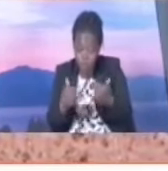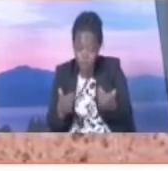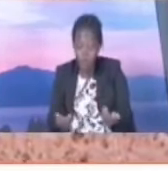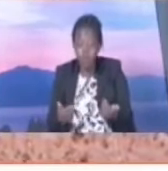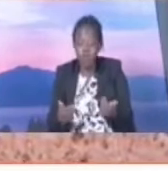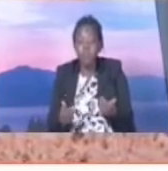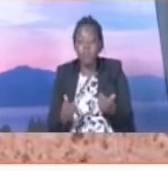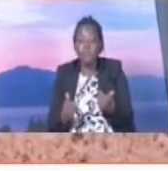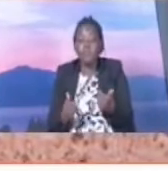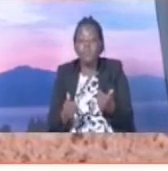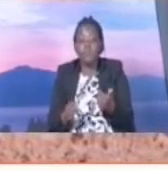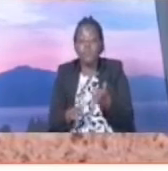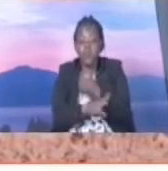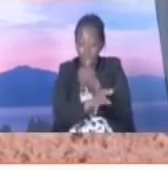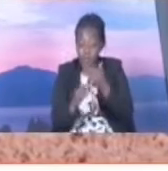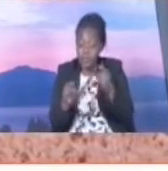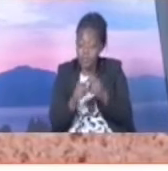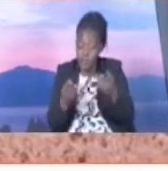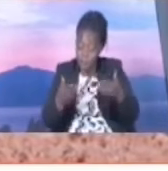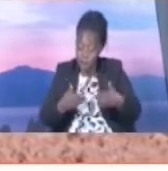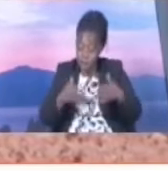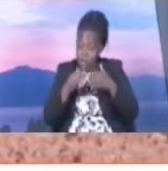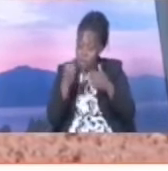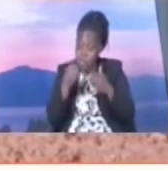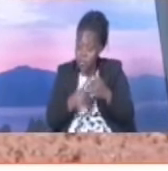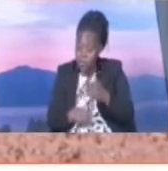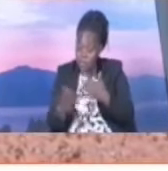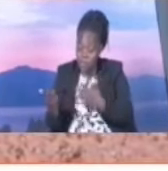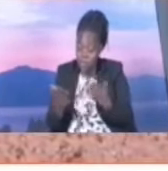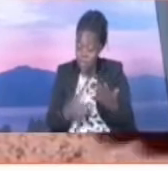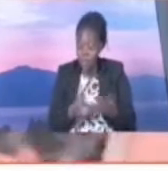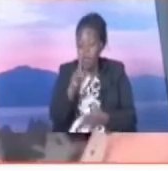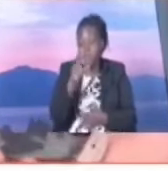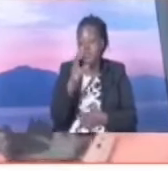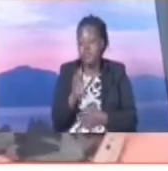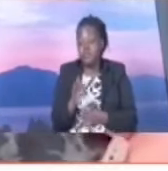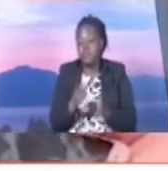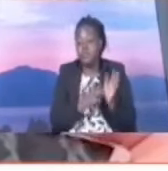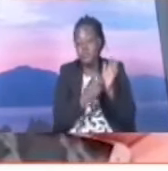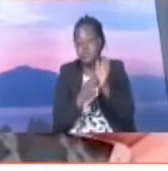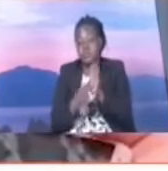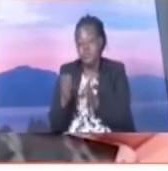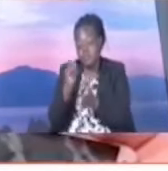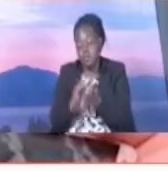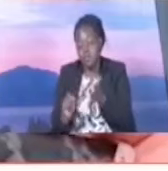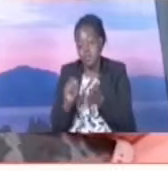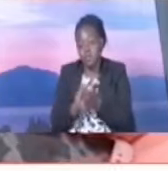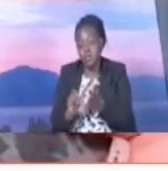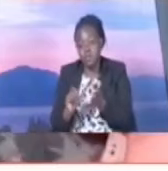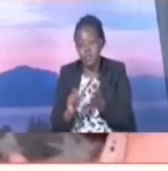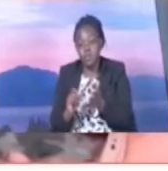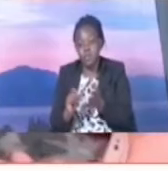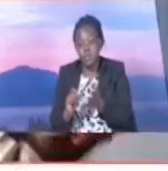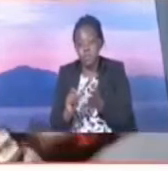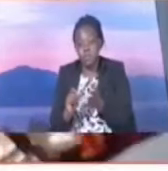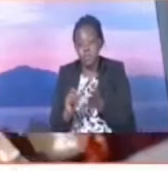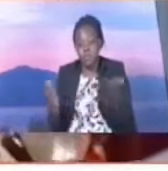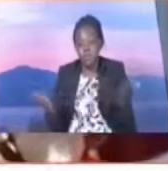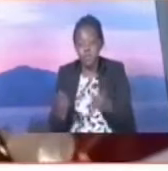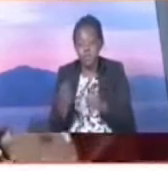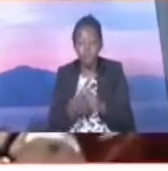balandiroodi babenga bagamba baleeta abantu mu RC bawandiike ku ki tuwandike gye